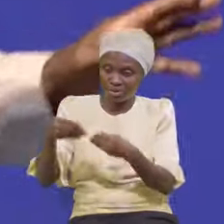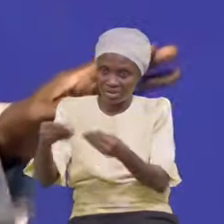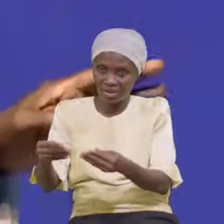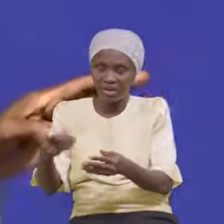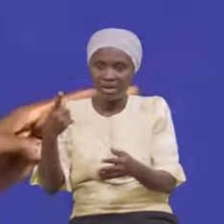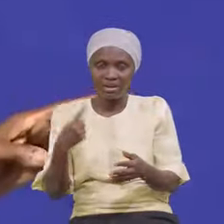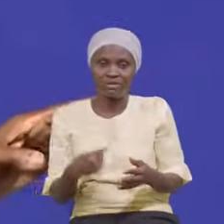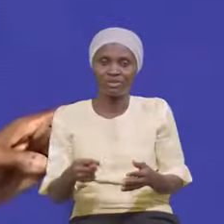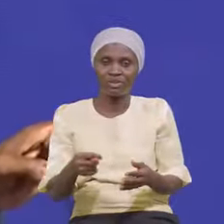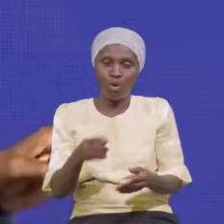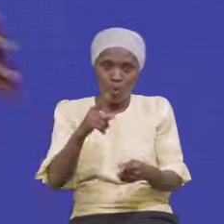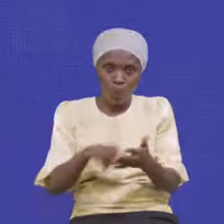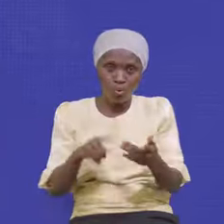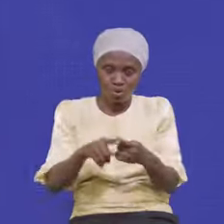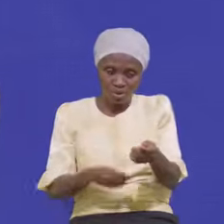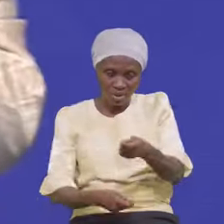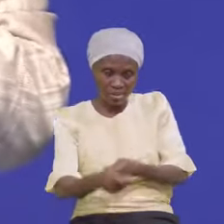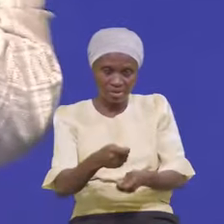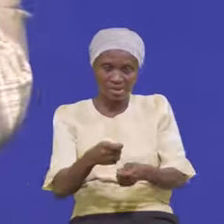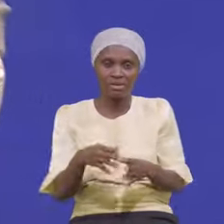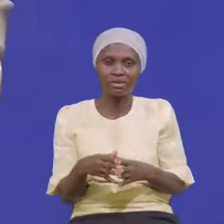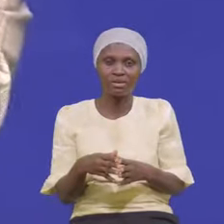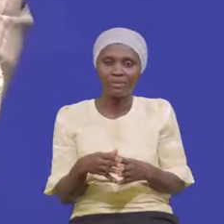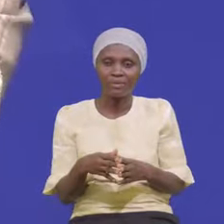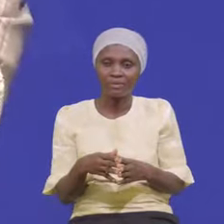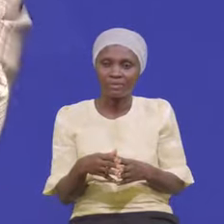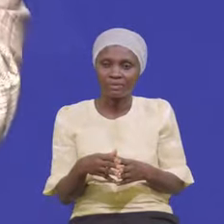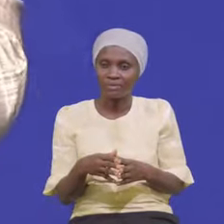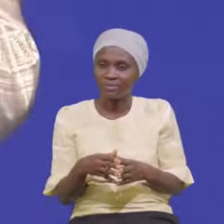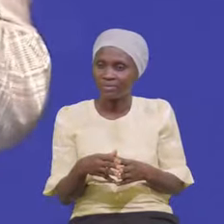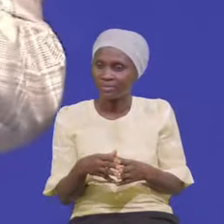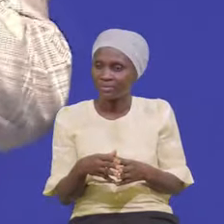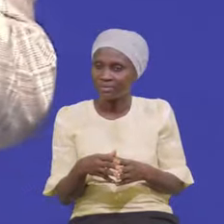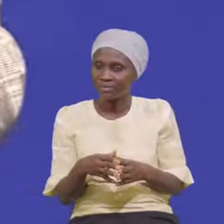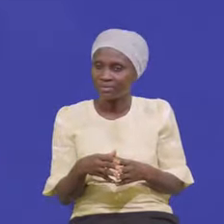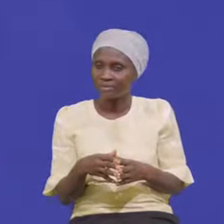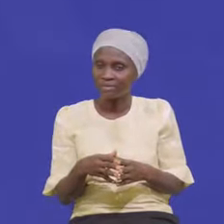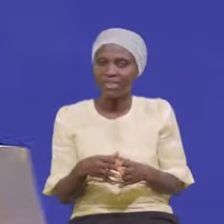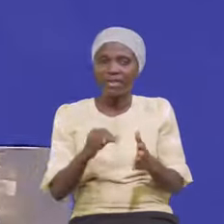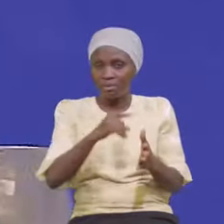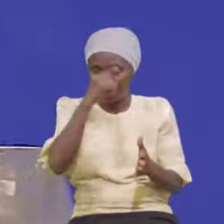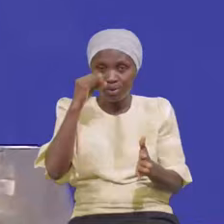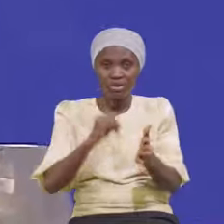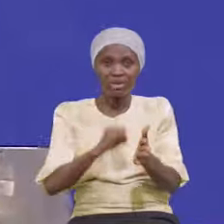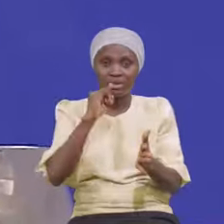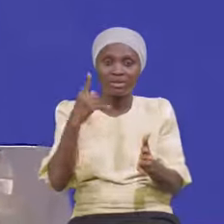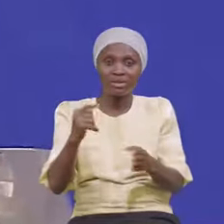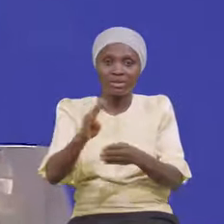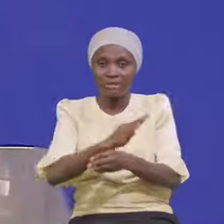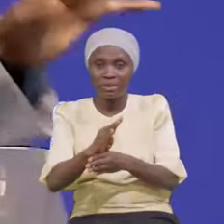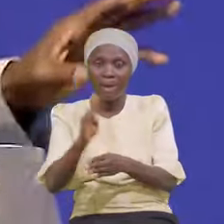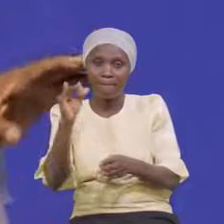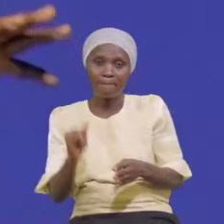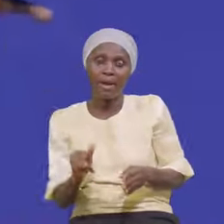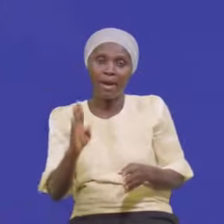of exchange. ఆ యొక్క వస్తు మార్పిడి కోసమే ఏదైనా వెలవెచ్చించాలి. It's straight by butter. కనుక ఆ